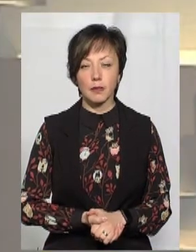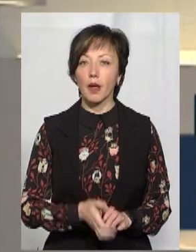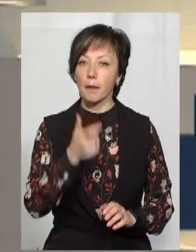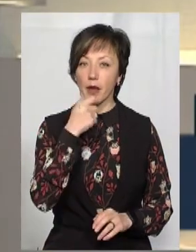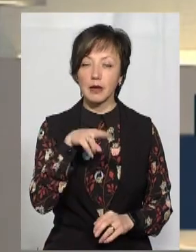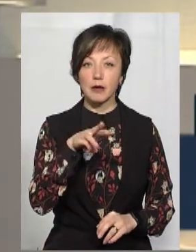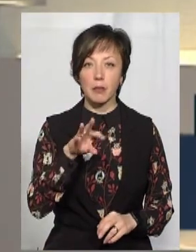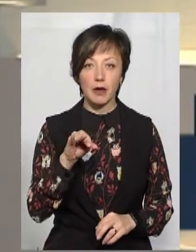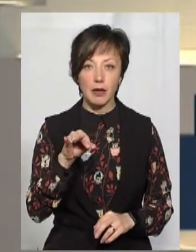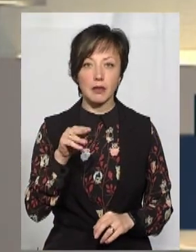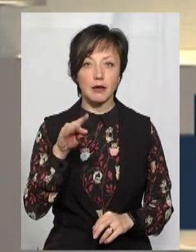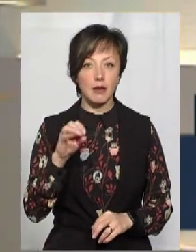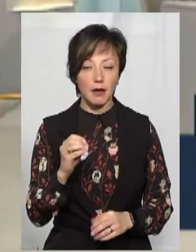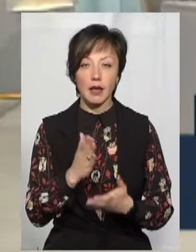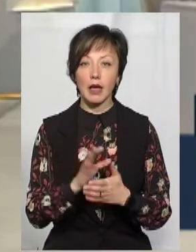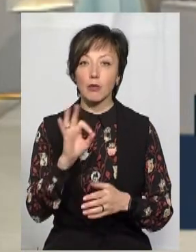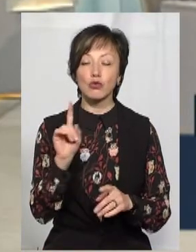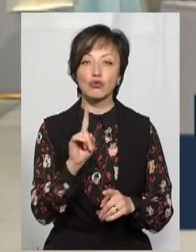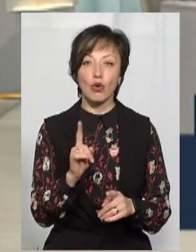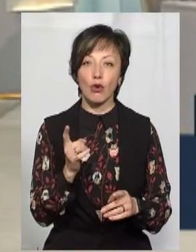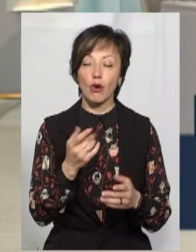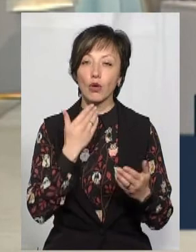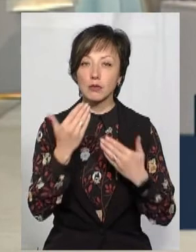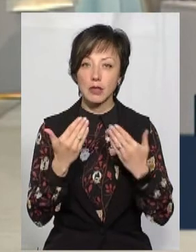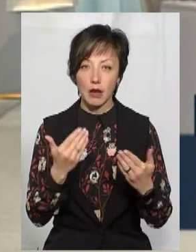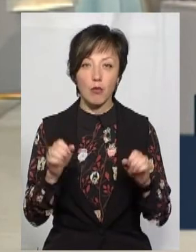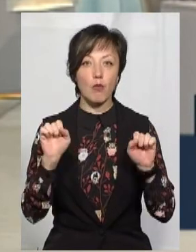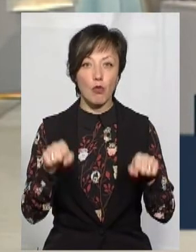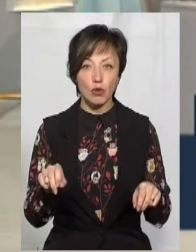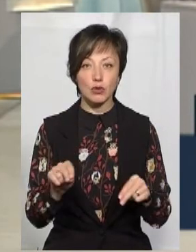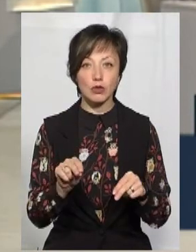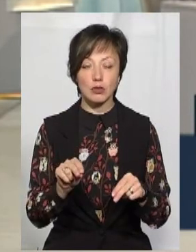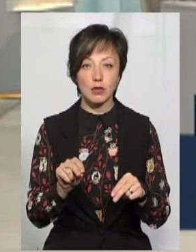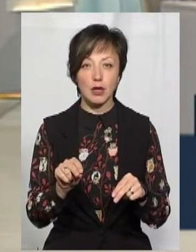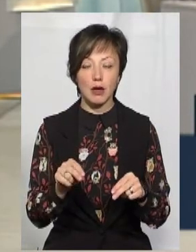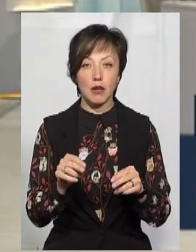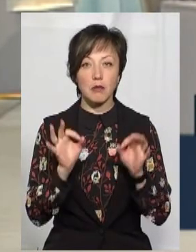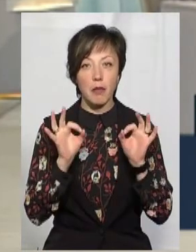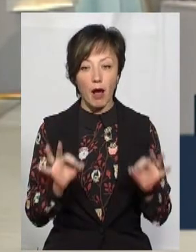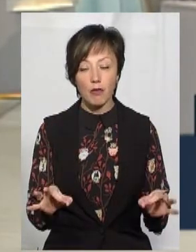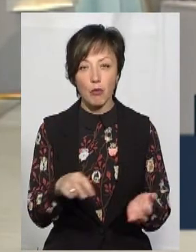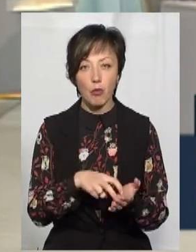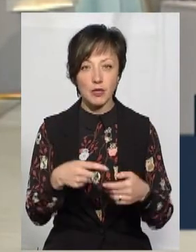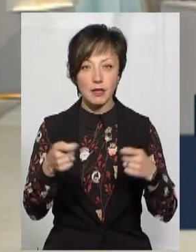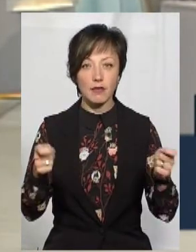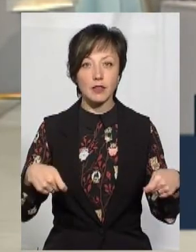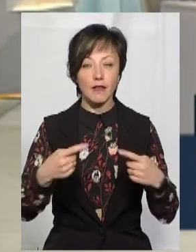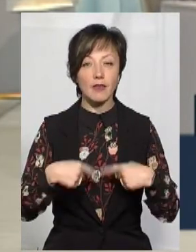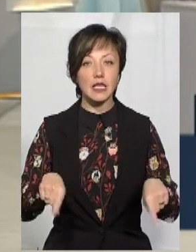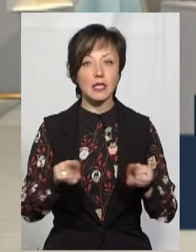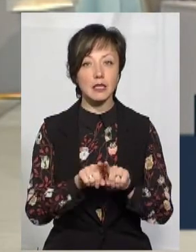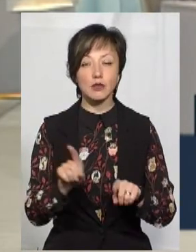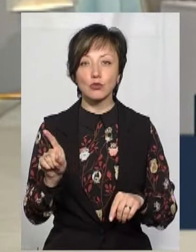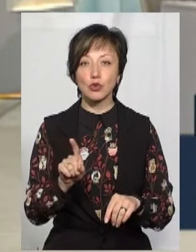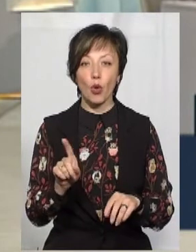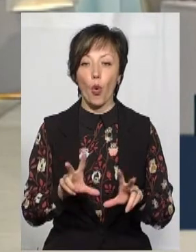Пане Дмитро, тут є про що розпитати. От почнімо з останнього. От чи можуть виправдатися ці побоювання завідуючого відділення,